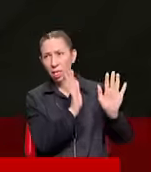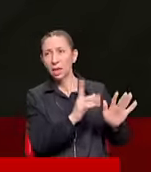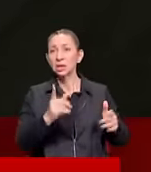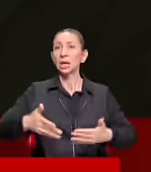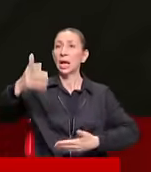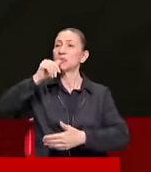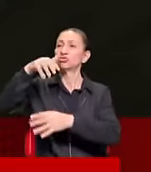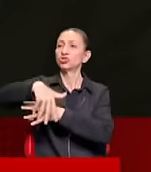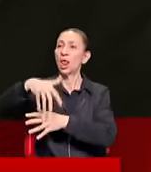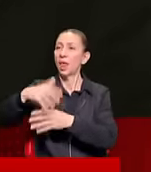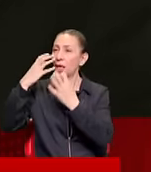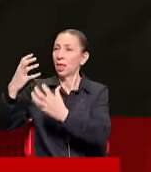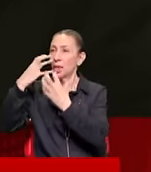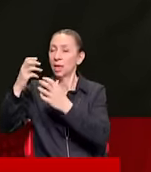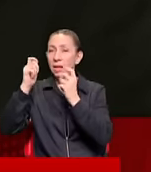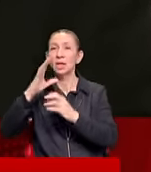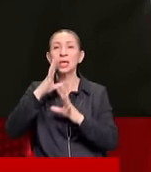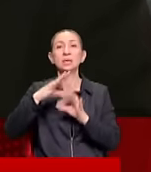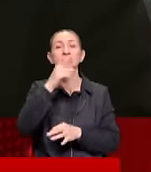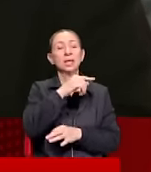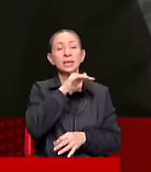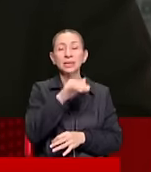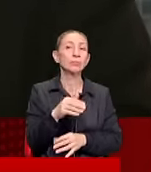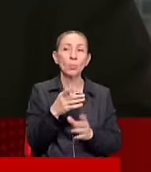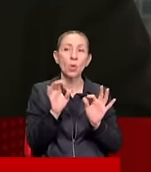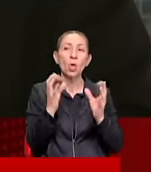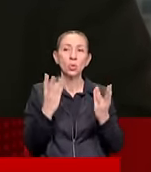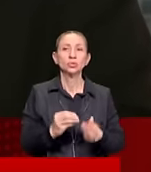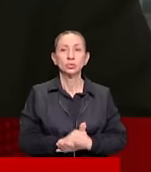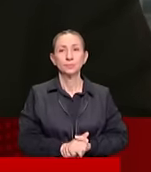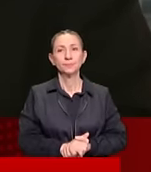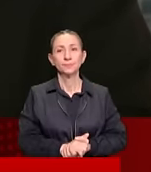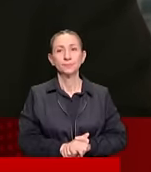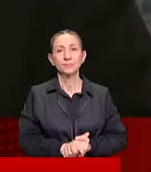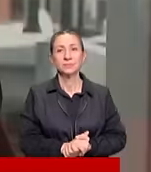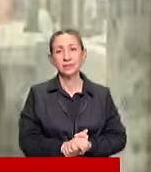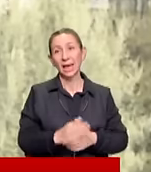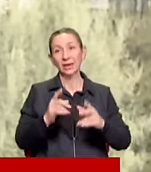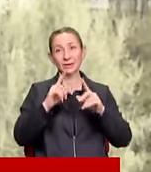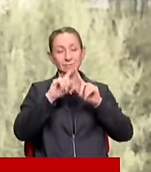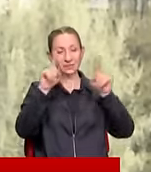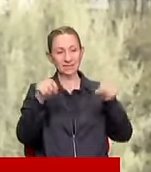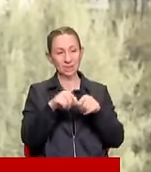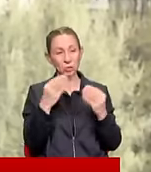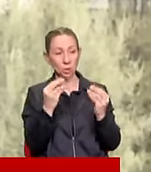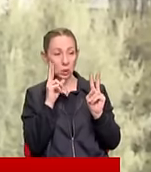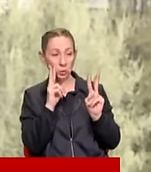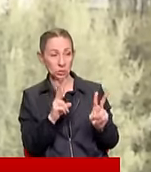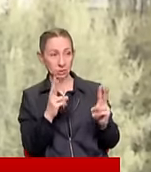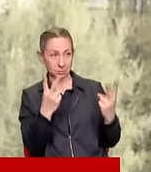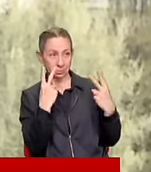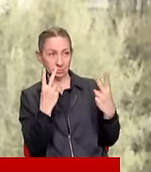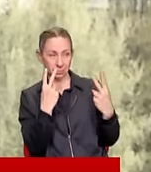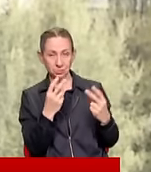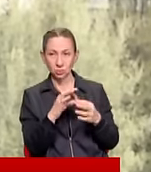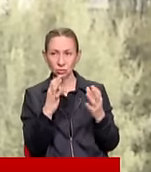kule, şelaleye önem verirseniz insanların geldiği nokta bu hale gelir. Yani vitrinde işte güzel görünecek, görünecek